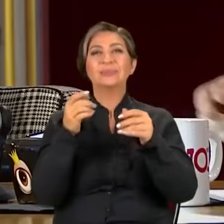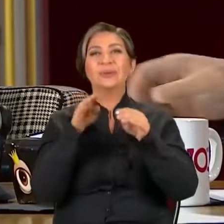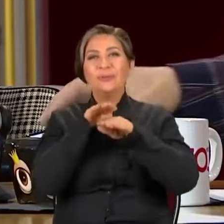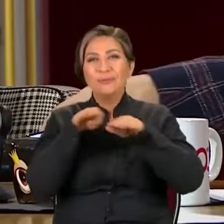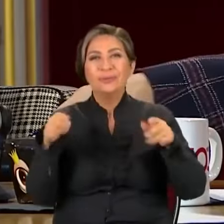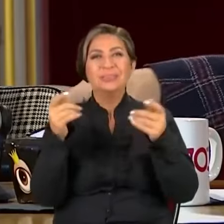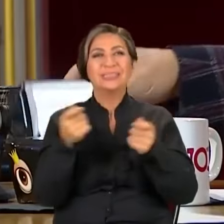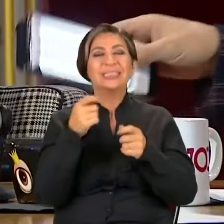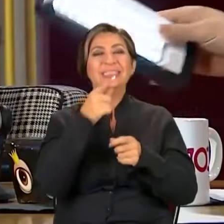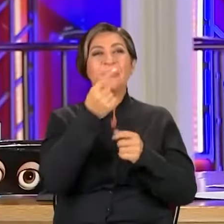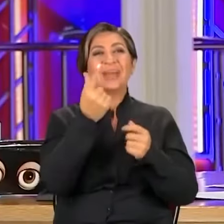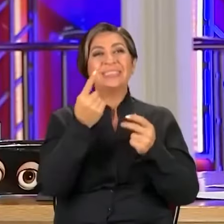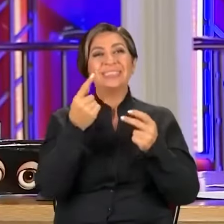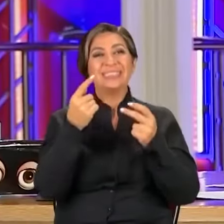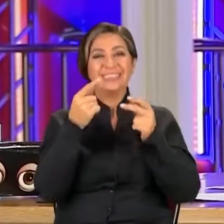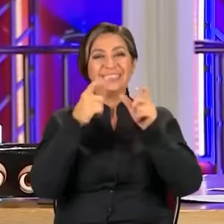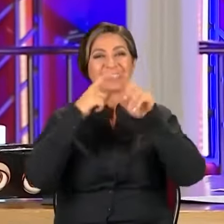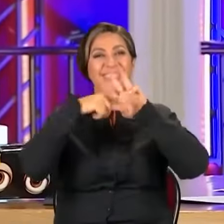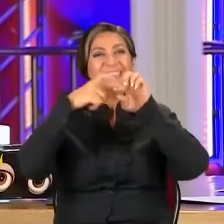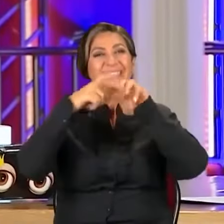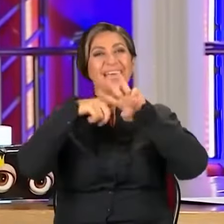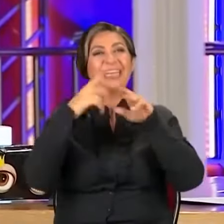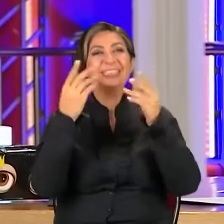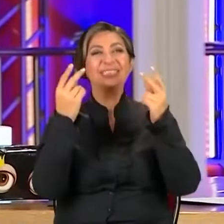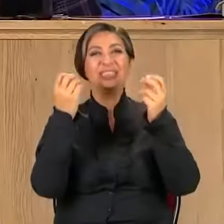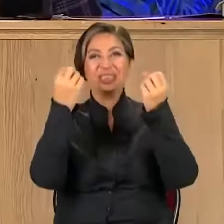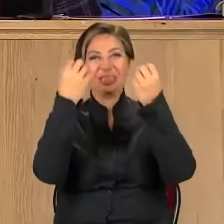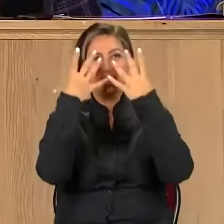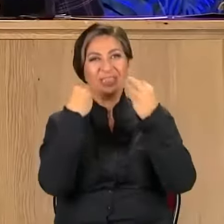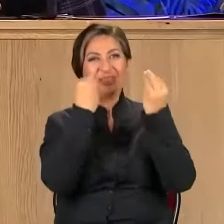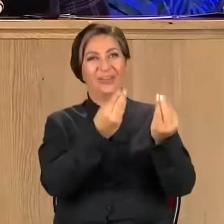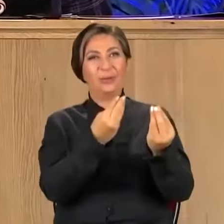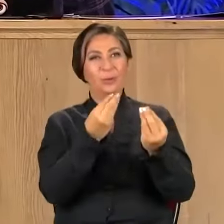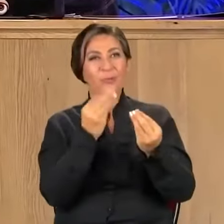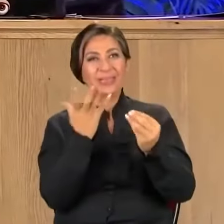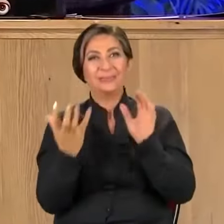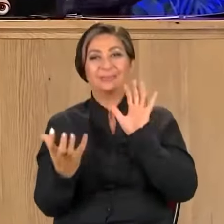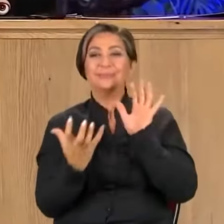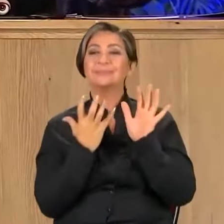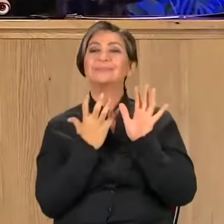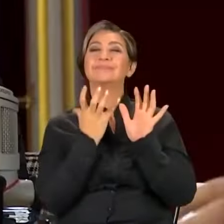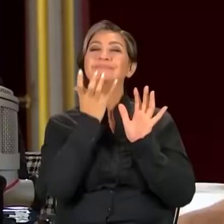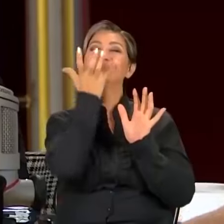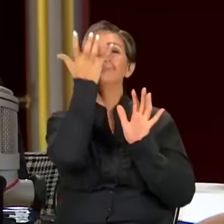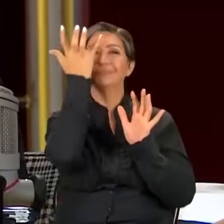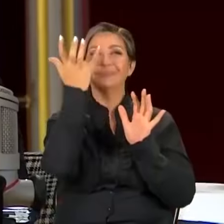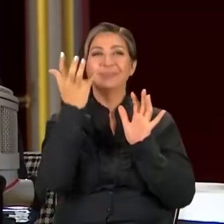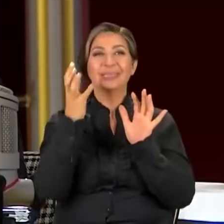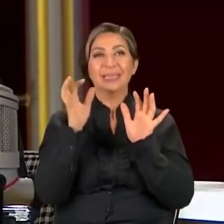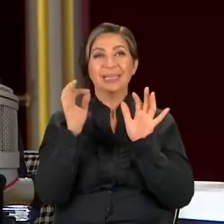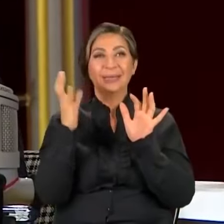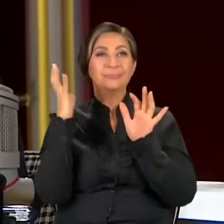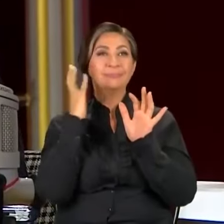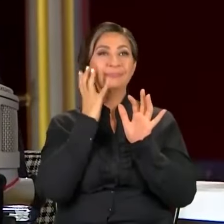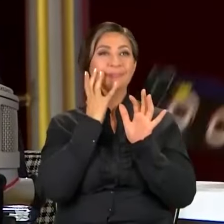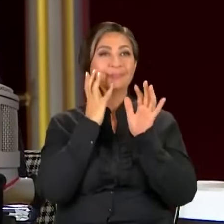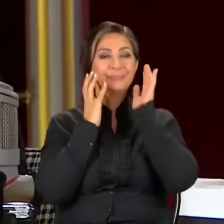çalıştığını söyleyince. Sana biraz seren seren gül ışığı vereyim tatlım. Şuradan veriyoruz. Dipten geliyor.